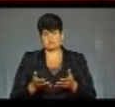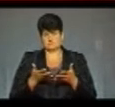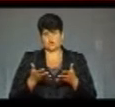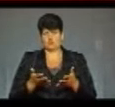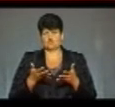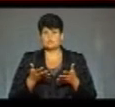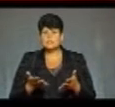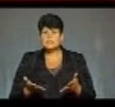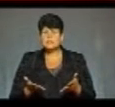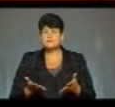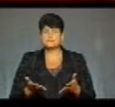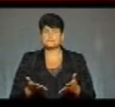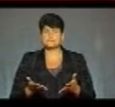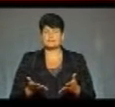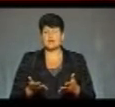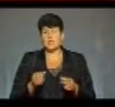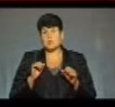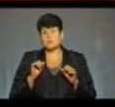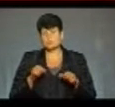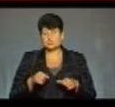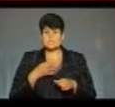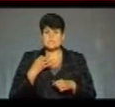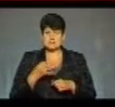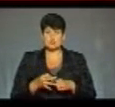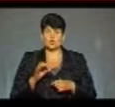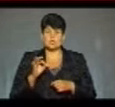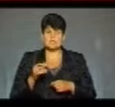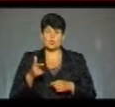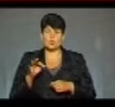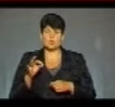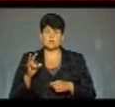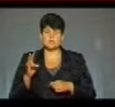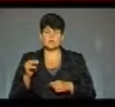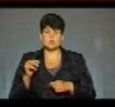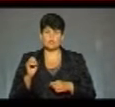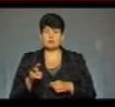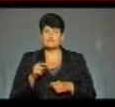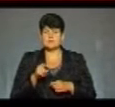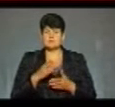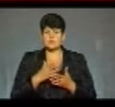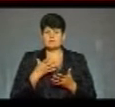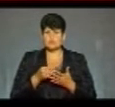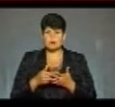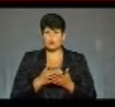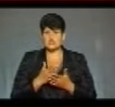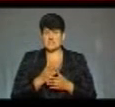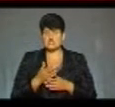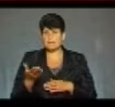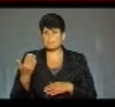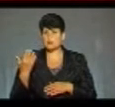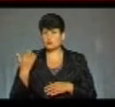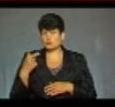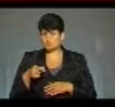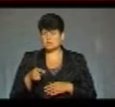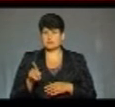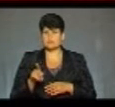зрозумілою. Ось, ну, можна сказати щодо Олексія Гончарука, що він мав якесь своє таке невеличке політичне вже минуле, якщо стосується того, що